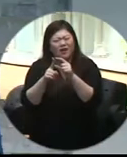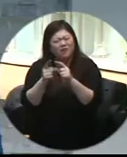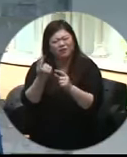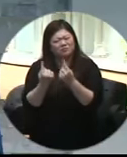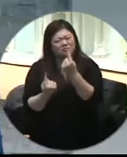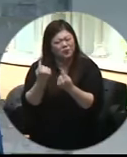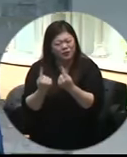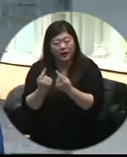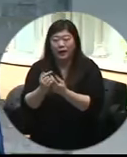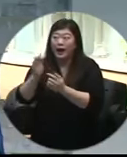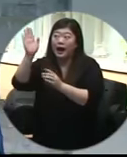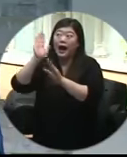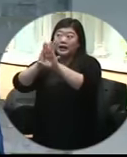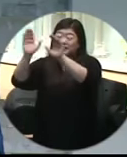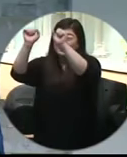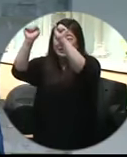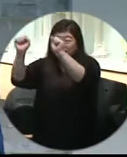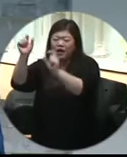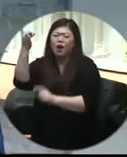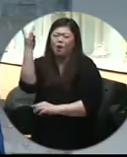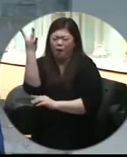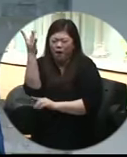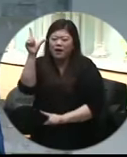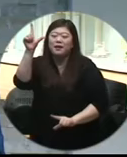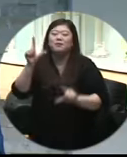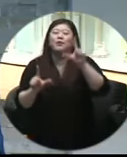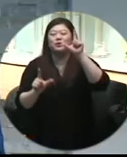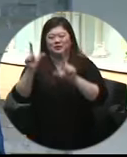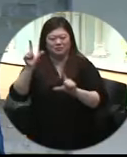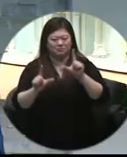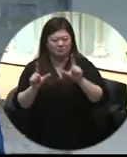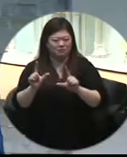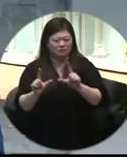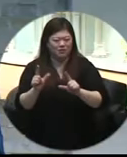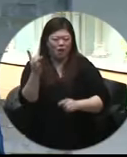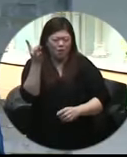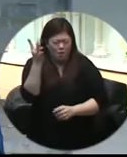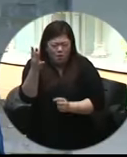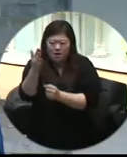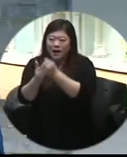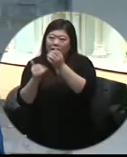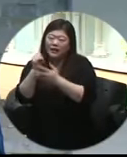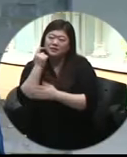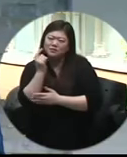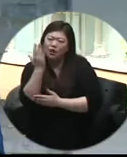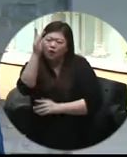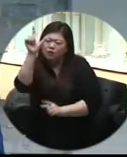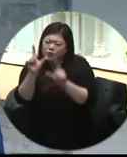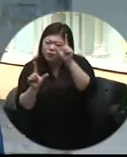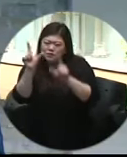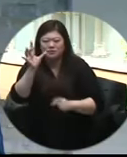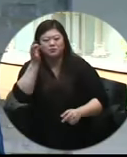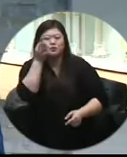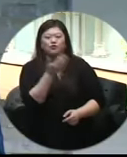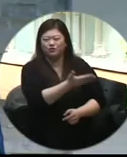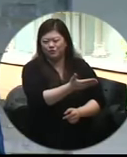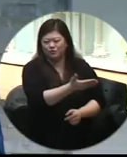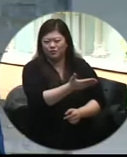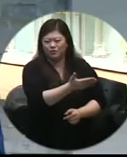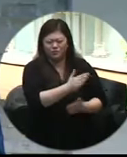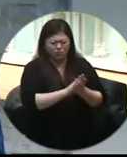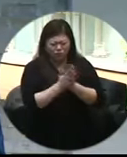하늘에 계실 때 원래 예수님이 가지고 계신 영광 그 자체예요.